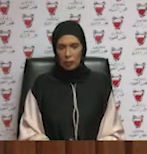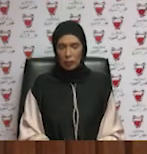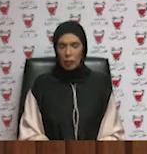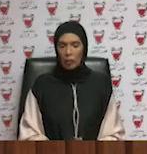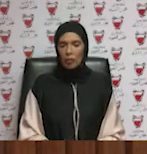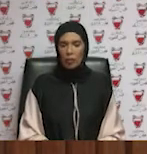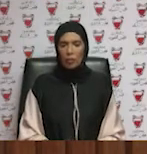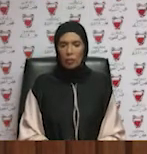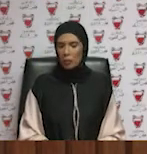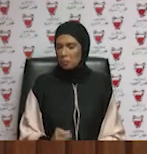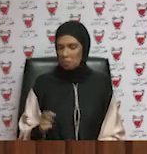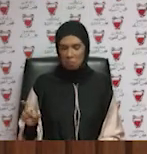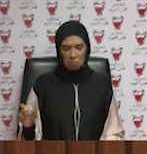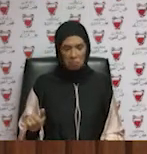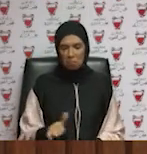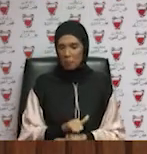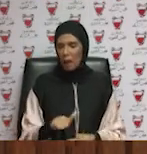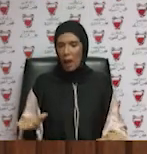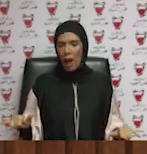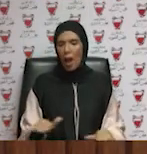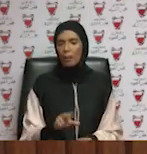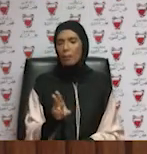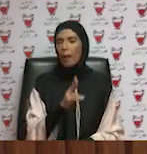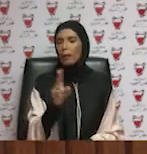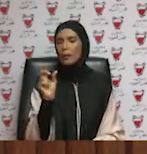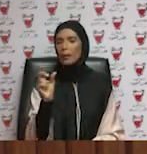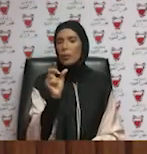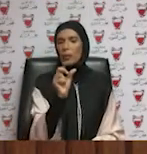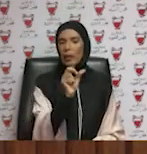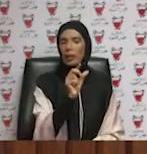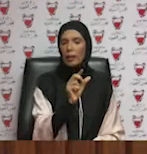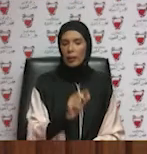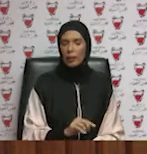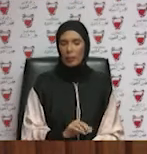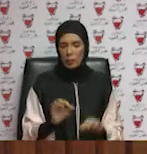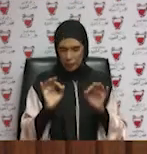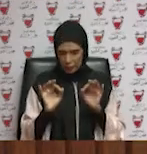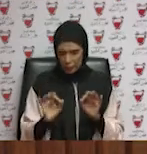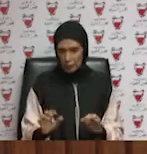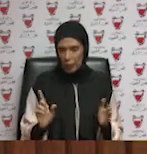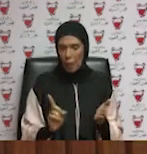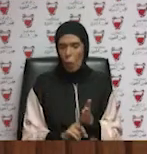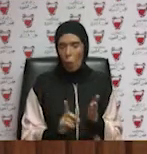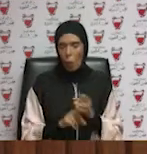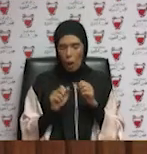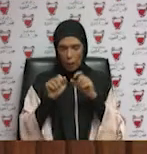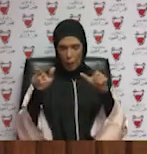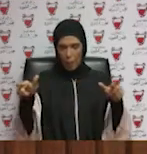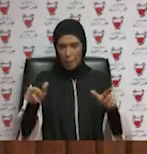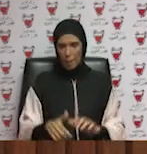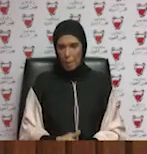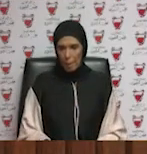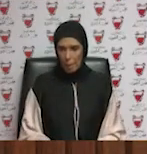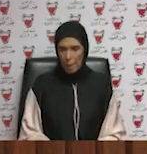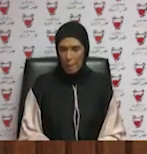ولا نستطيع أن نغير حرفا أو كلمة من هذه التوصية. هذا يجب أن يكون واضح للجميع.